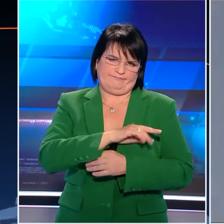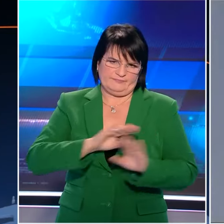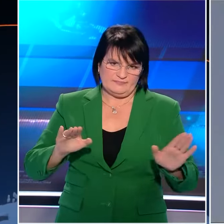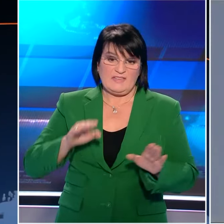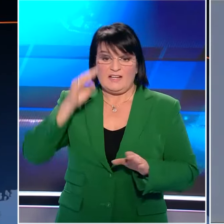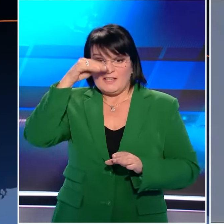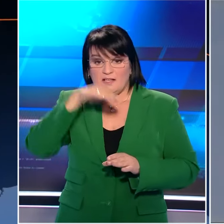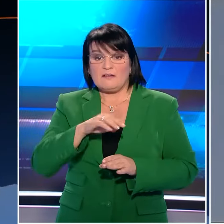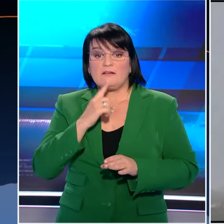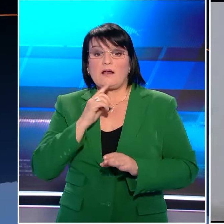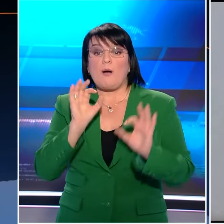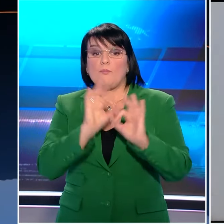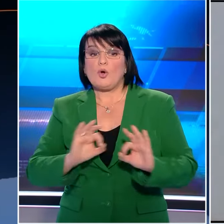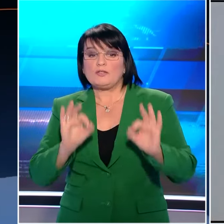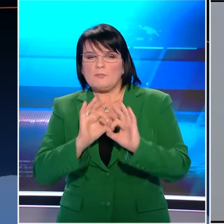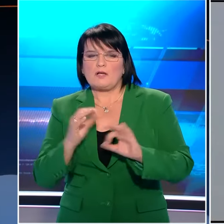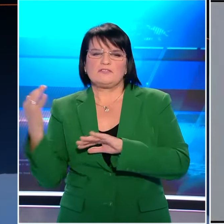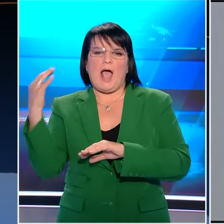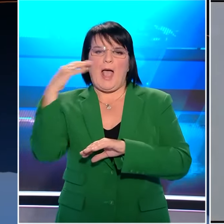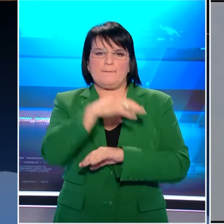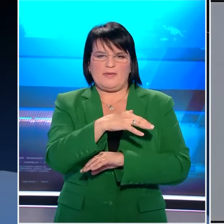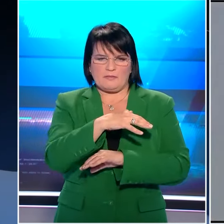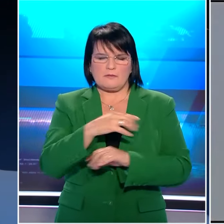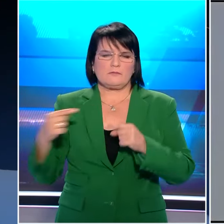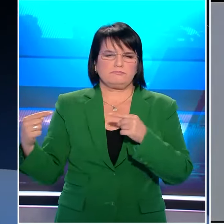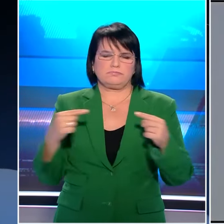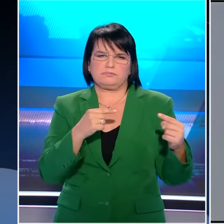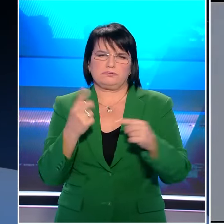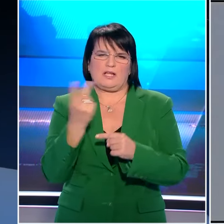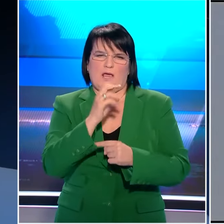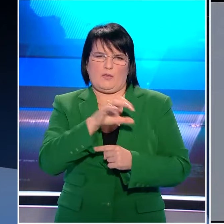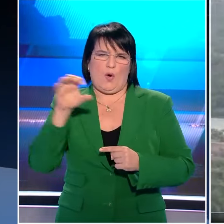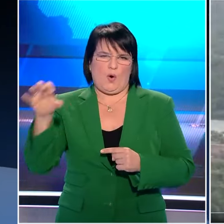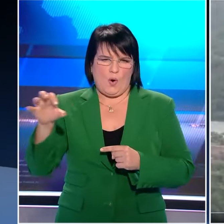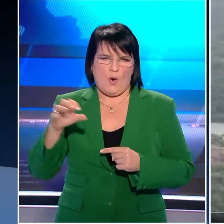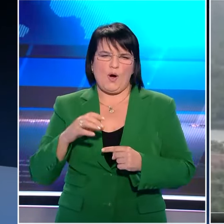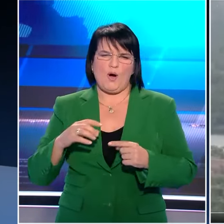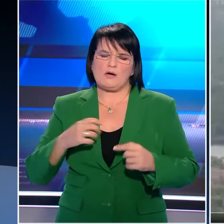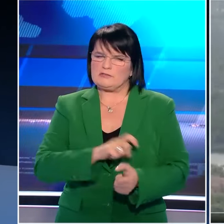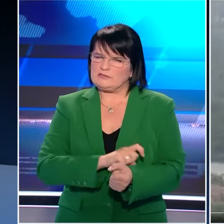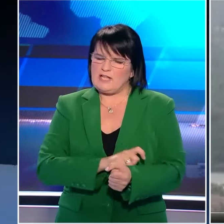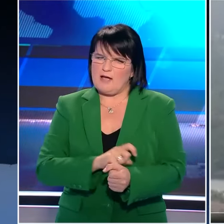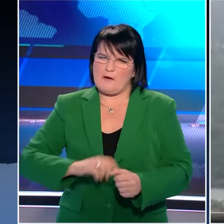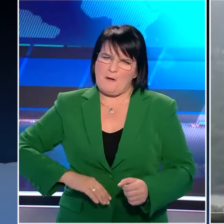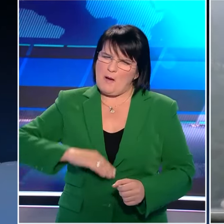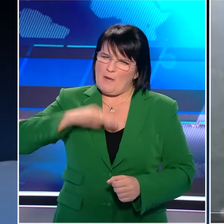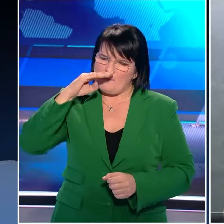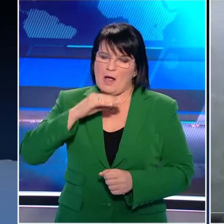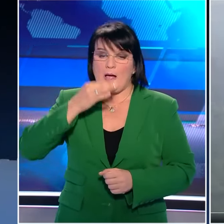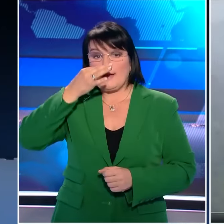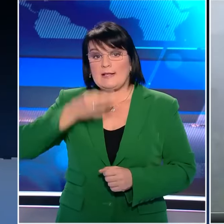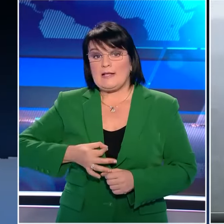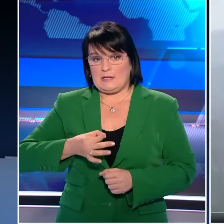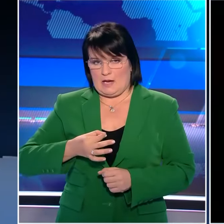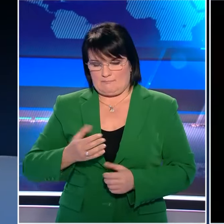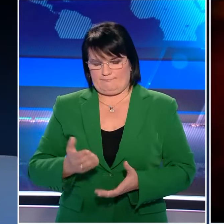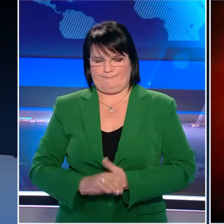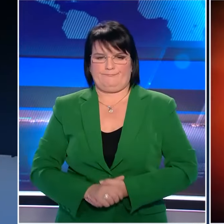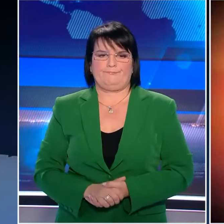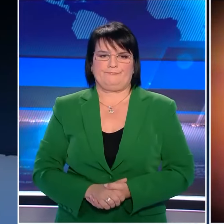Τώρα η Τεχεράνη ετοιμάζεται με νέο γύρο επιθέσεων, με την αντιπαράθεση μεταξύ των δύο γειτονικών χωρών να προκαλεί εκνευρισμό και άμεση παρέμβαση από την πλευρά της